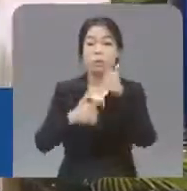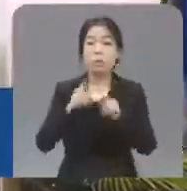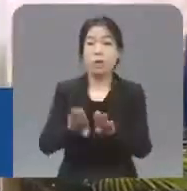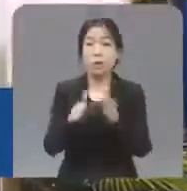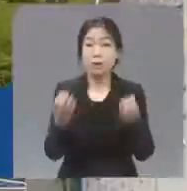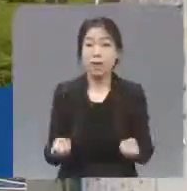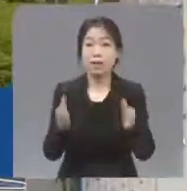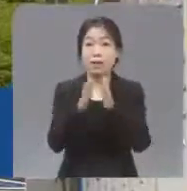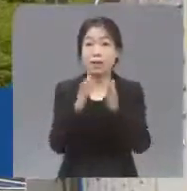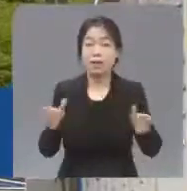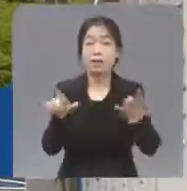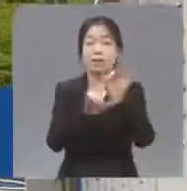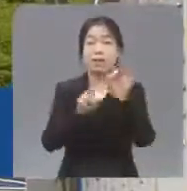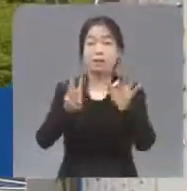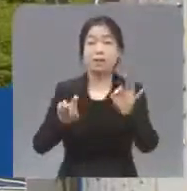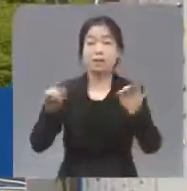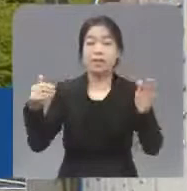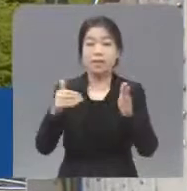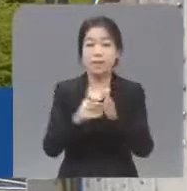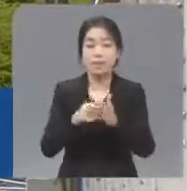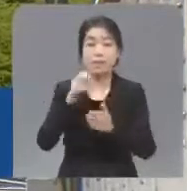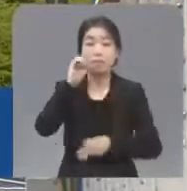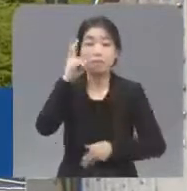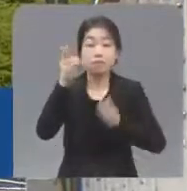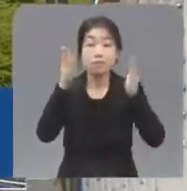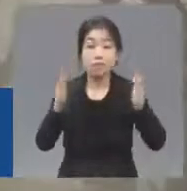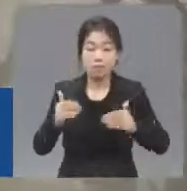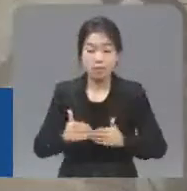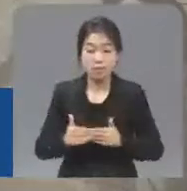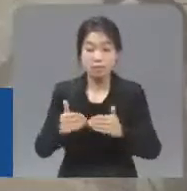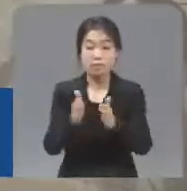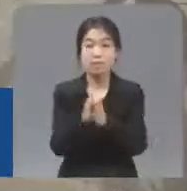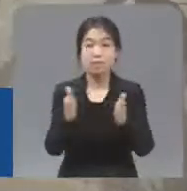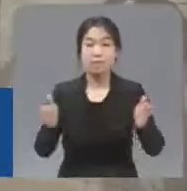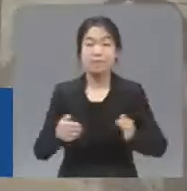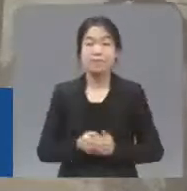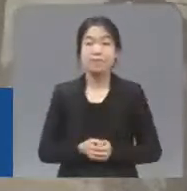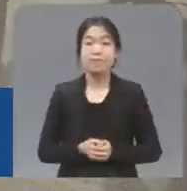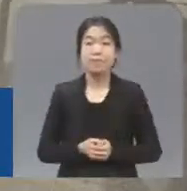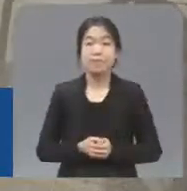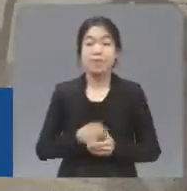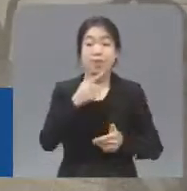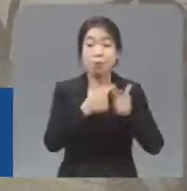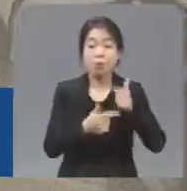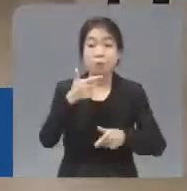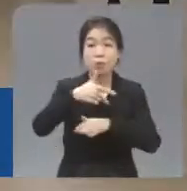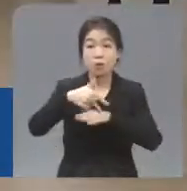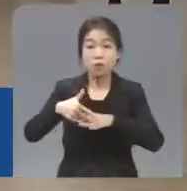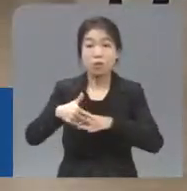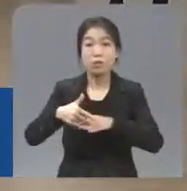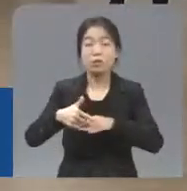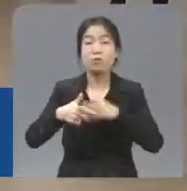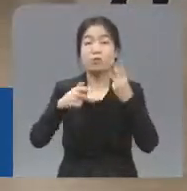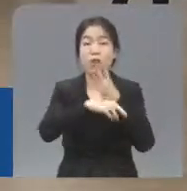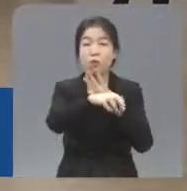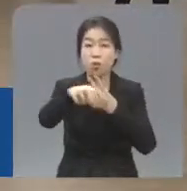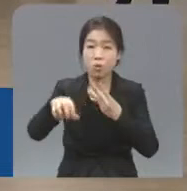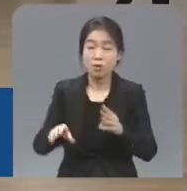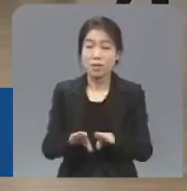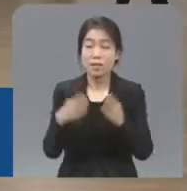오는 10월 31일까지 2개월의 대장정에 들어갑니다 복부와 진도 3개 전시관에서 열리는